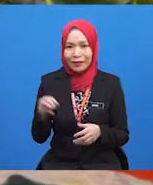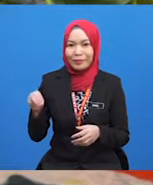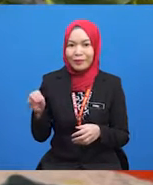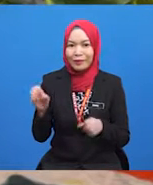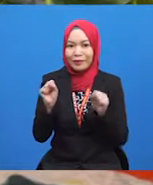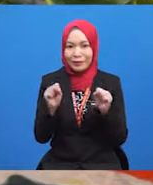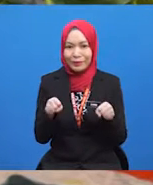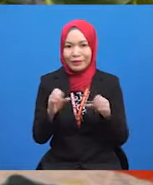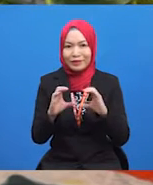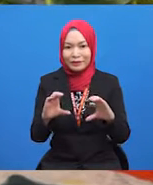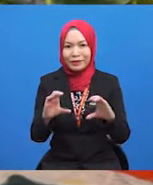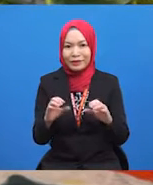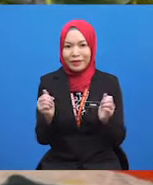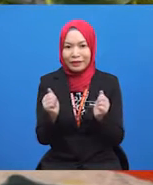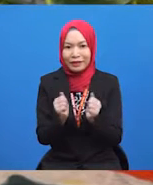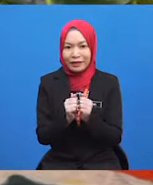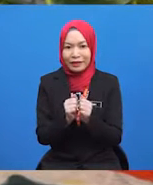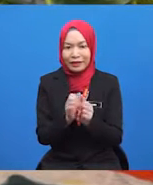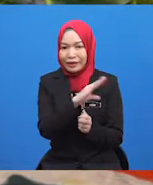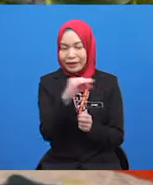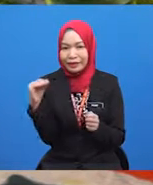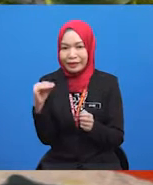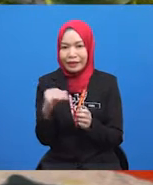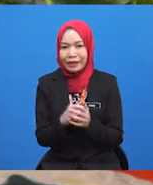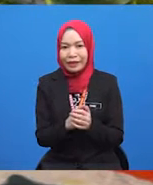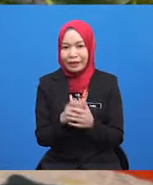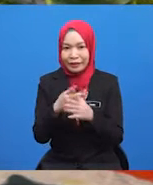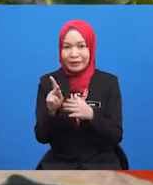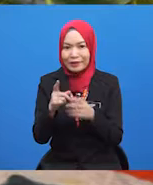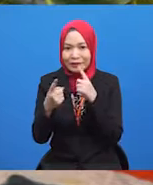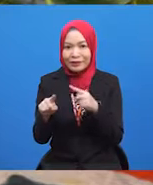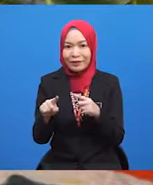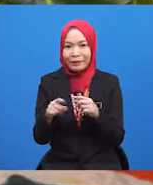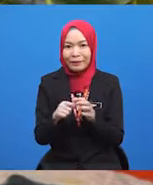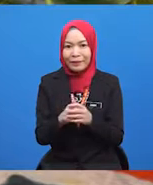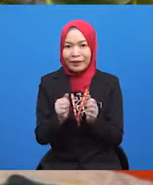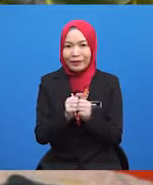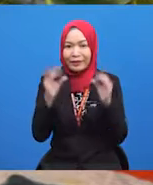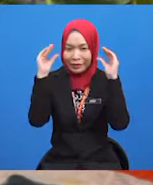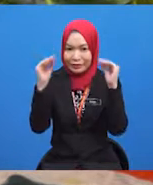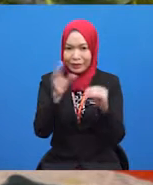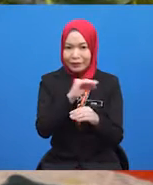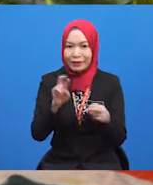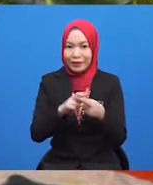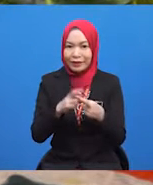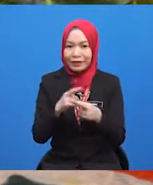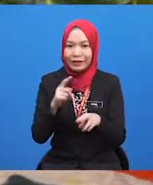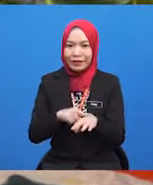Murid-murid boleh mencuba dan berkongsi jawapan dengan guru-guru dan rakan-rakan di sekolah